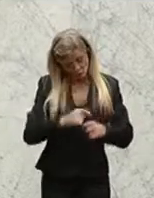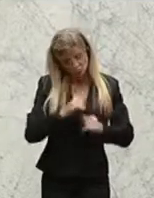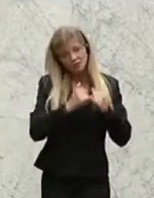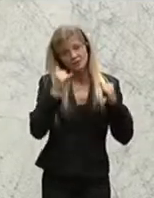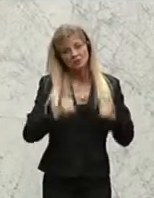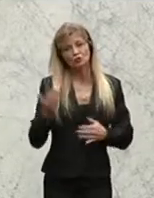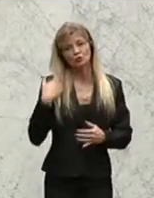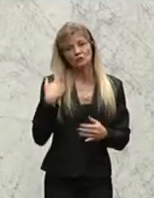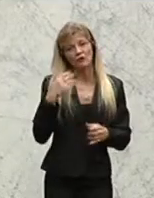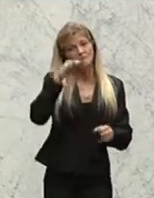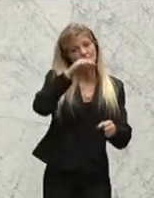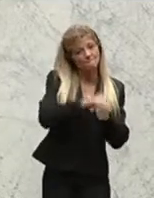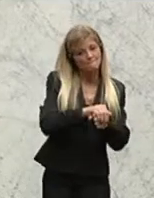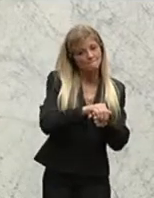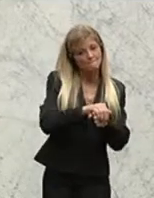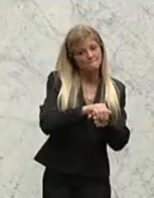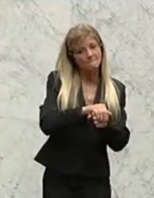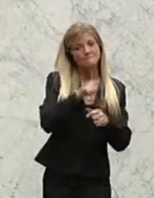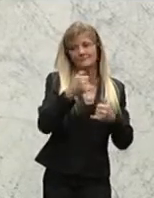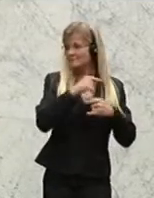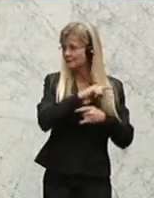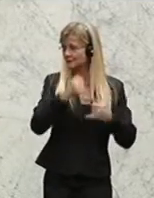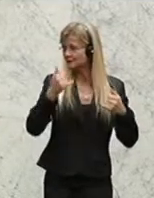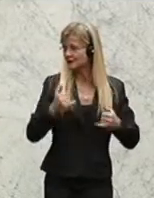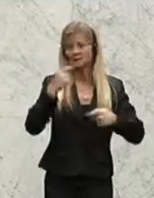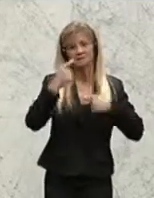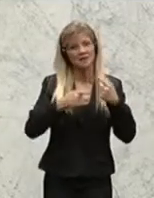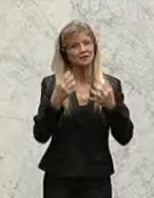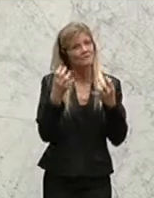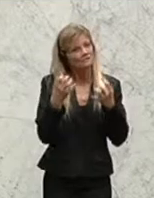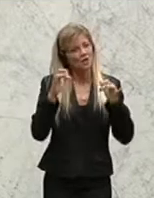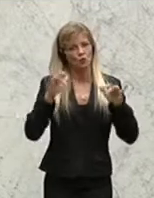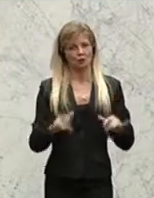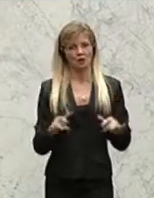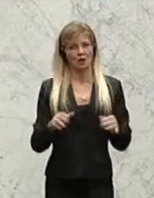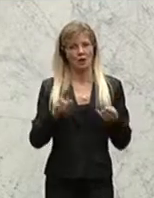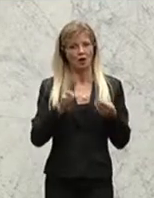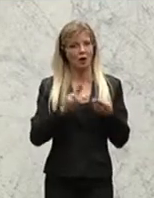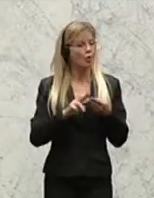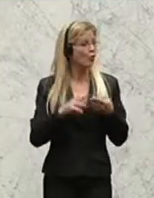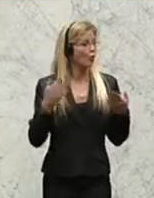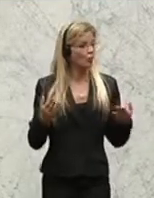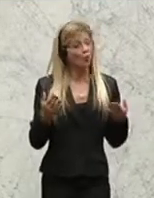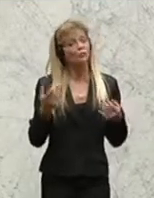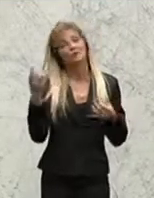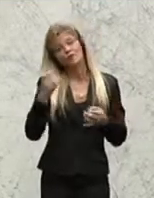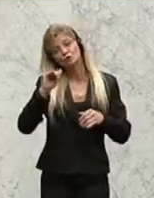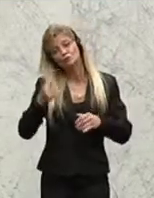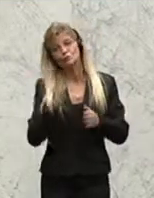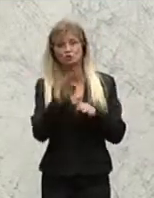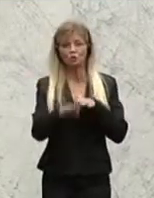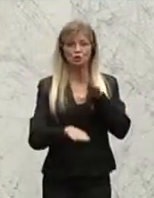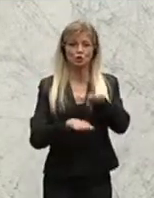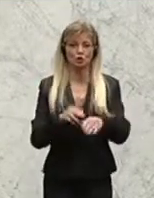die bisherigen Maßnahmen wirken, und ob und welche Schritte hier noch zu setzen sind,